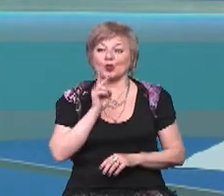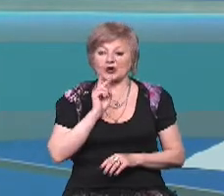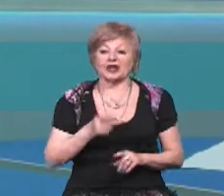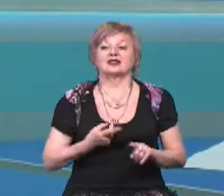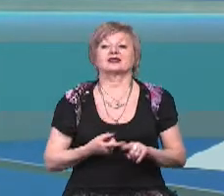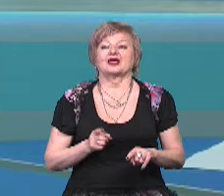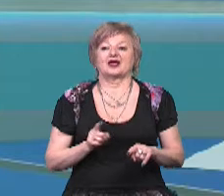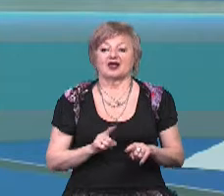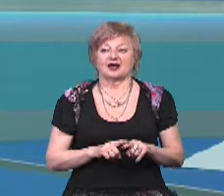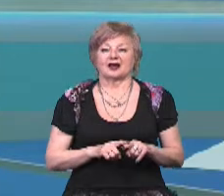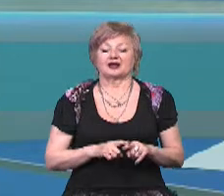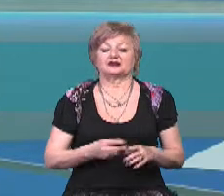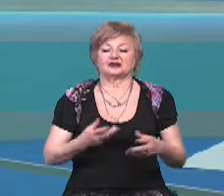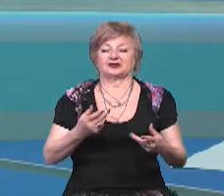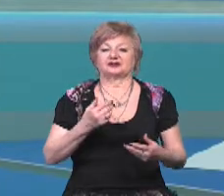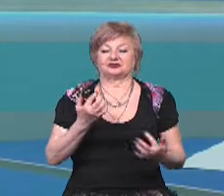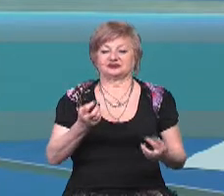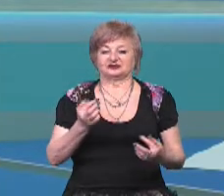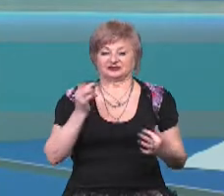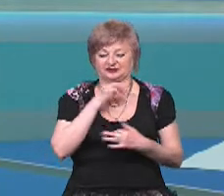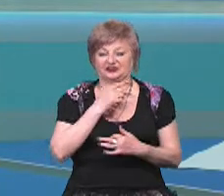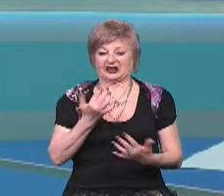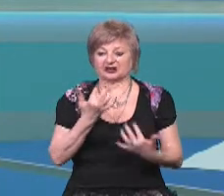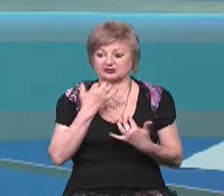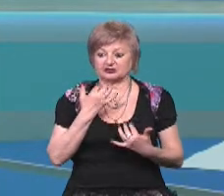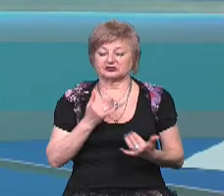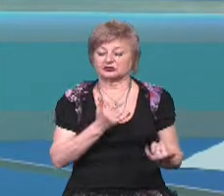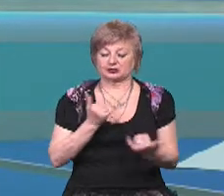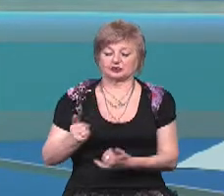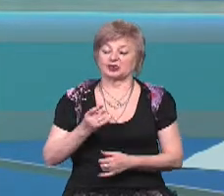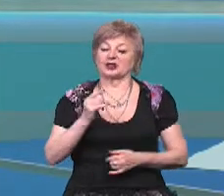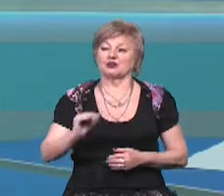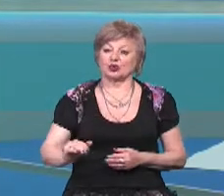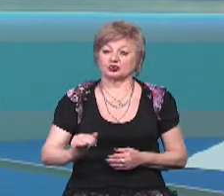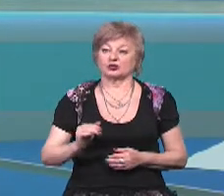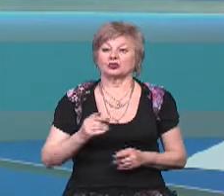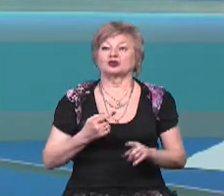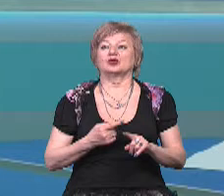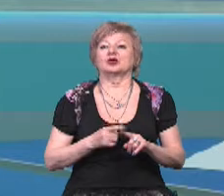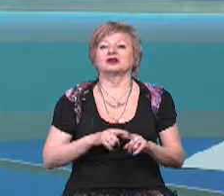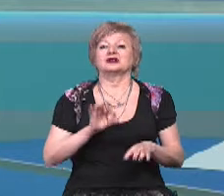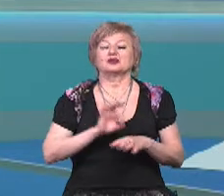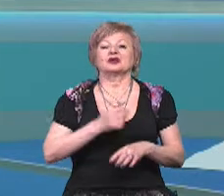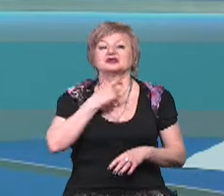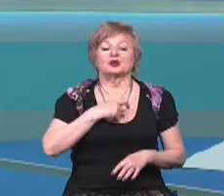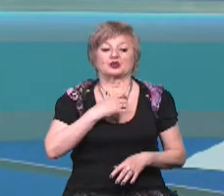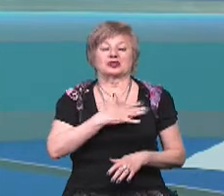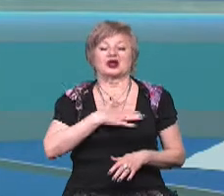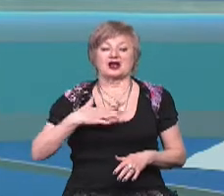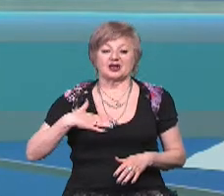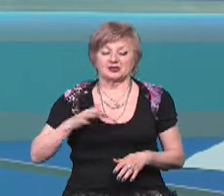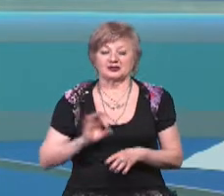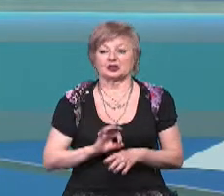має токсичний вплив, по-першу чергу, на дитину. Серцево-судинні захворювання, легеневі